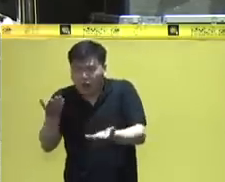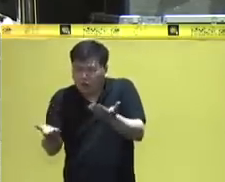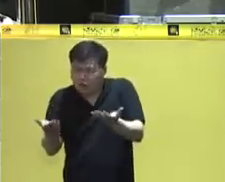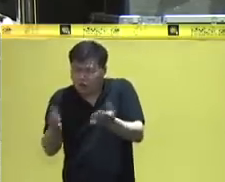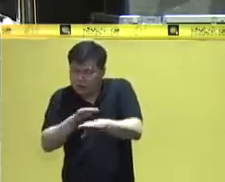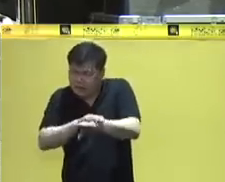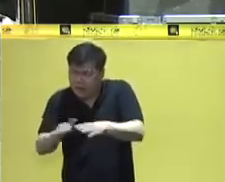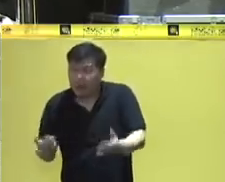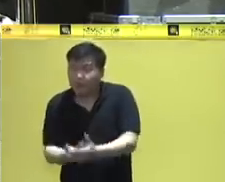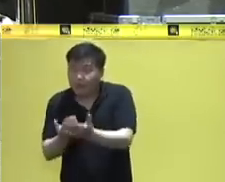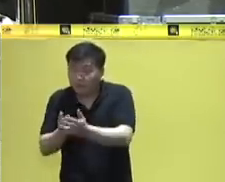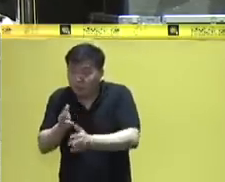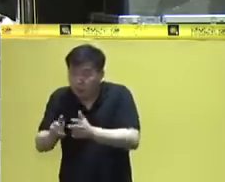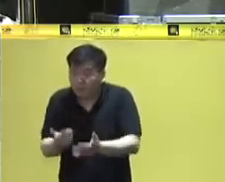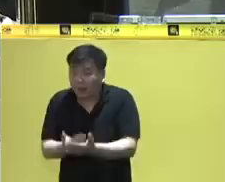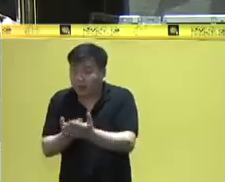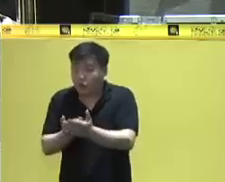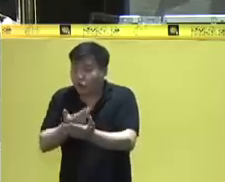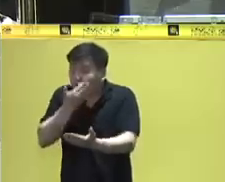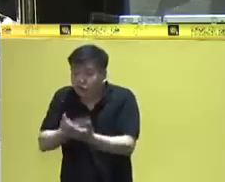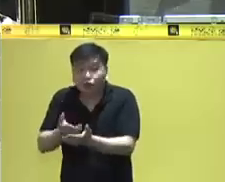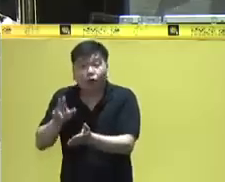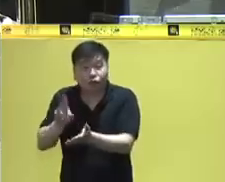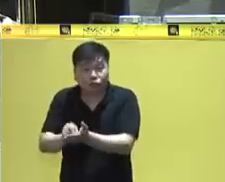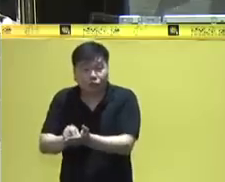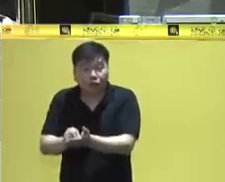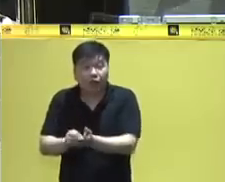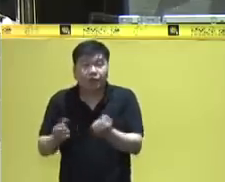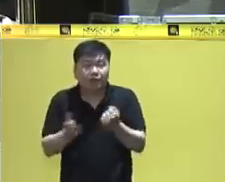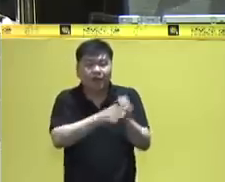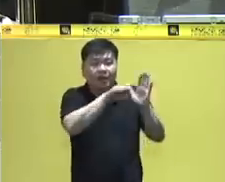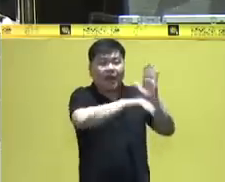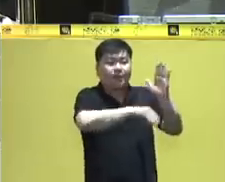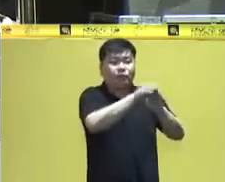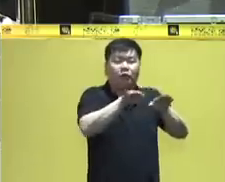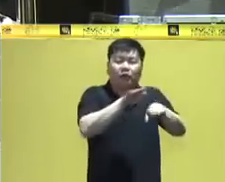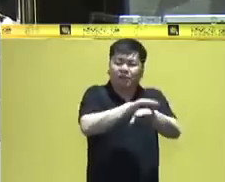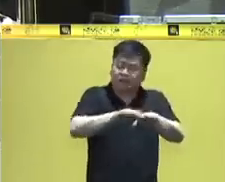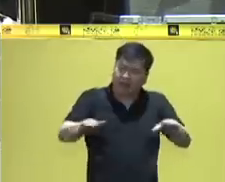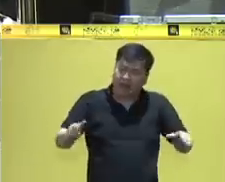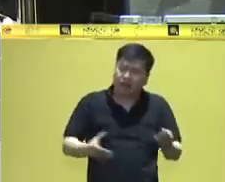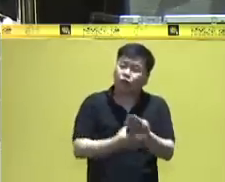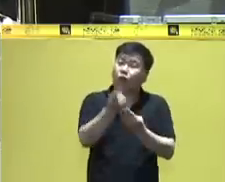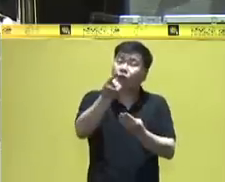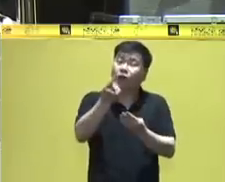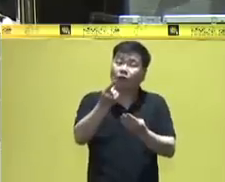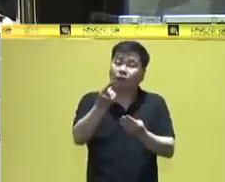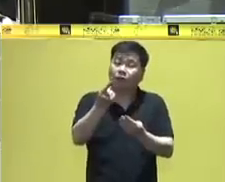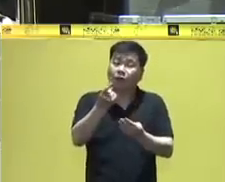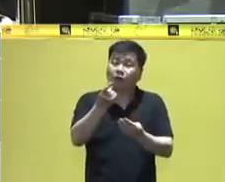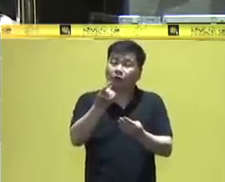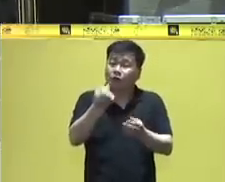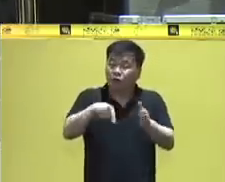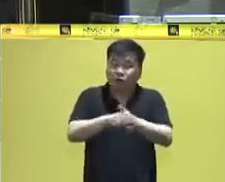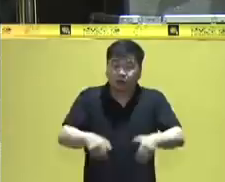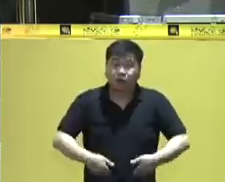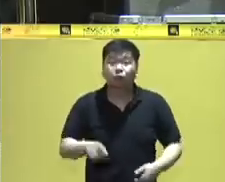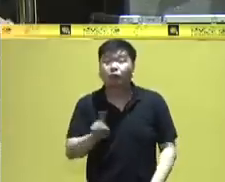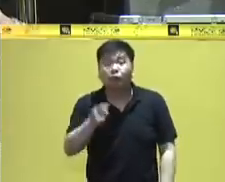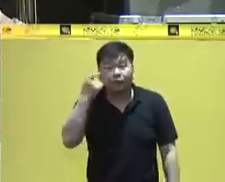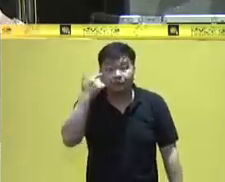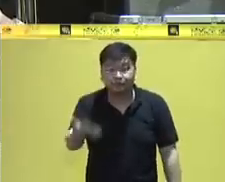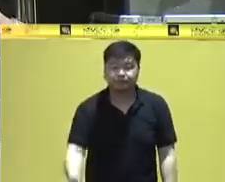문재인 정부의 역점 사업이기도 한데 이걸 이렇게 남북한이 골고루 좀 잘 사는 통일 사회가 되려면 어떤 거 좀 필요할까라고 생각하신